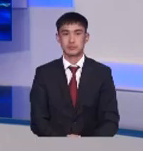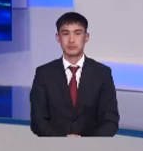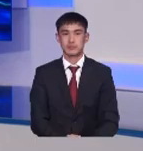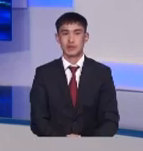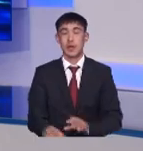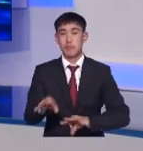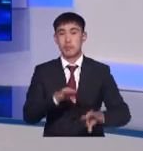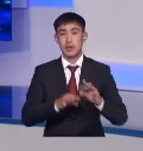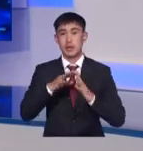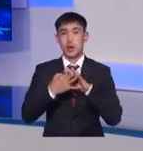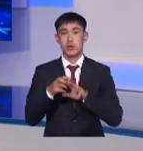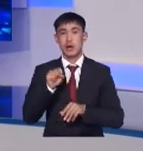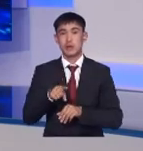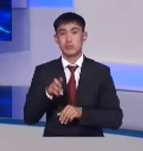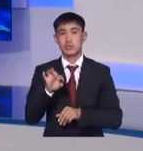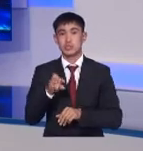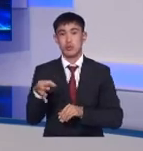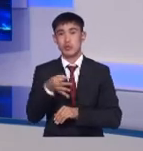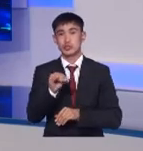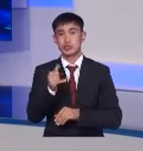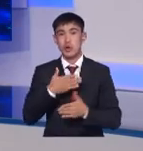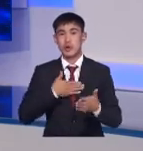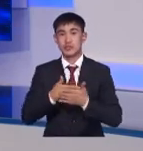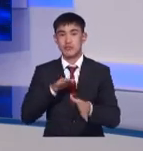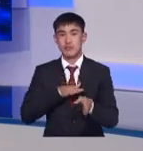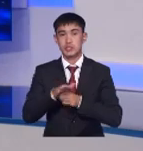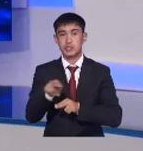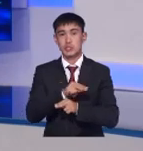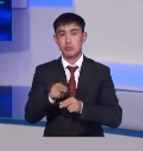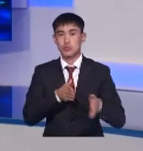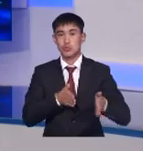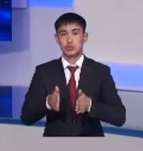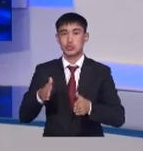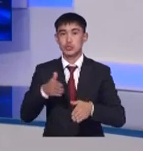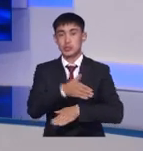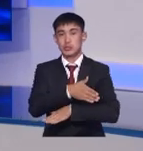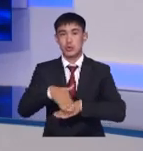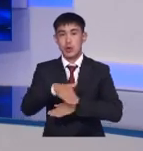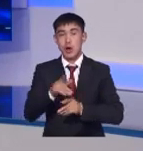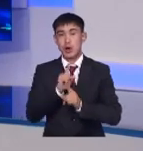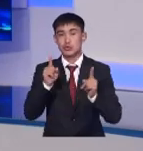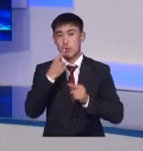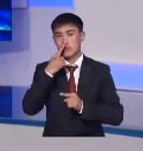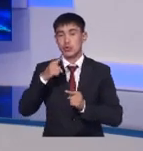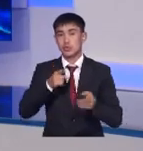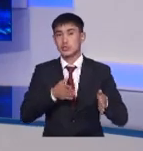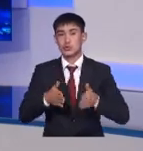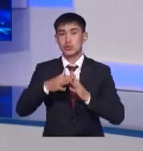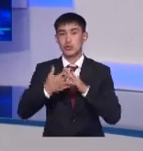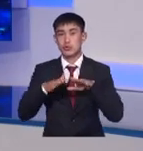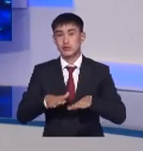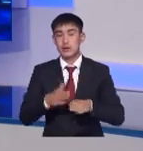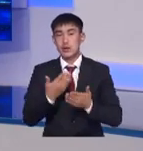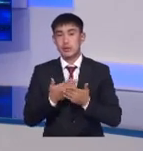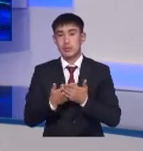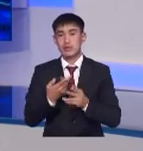В рамках проекта «Аулым Алтын Бесигым» в области Жетсу активно осуществляется ремонт уличных дорог, особенно в отдаленных населенных пунктах.